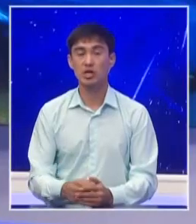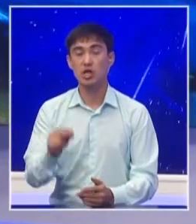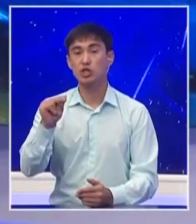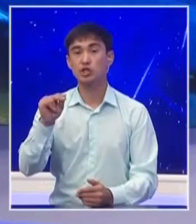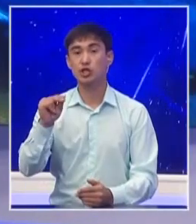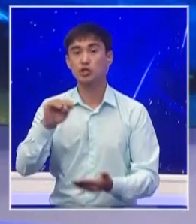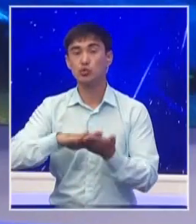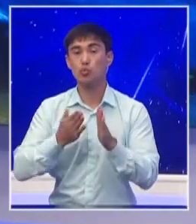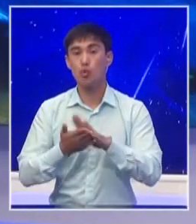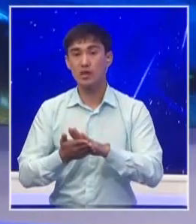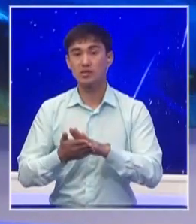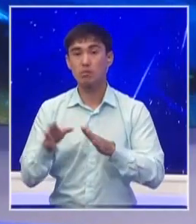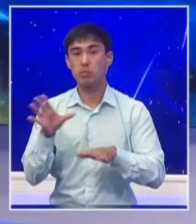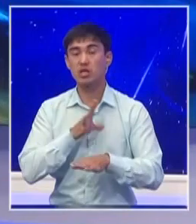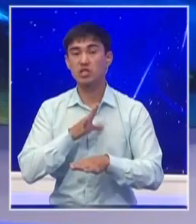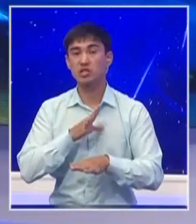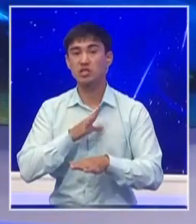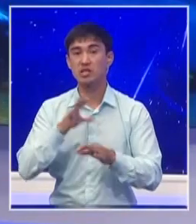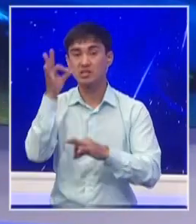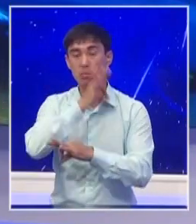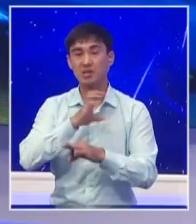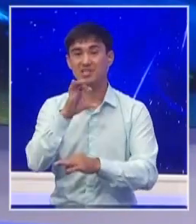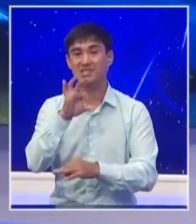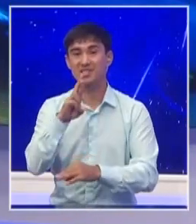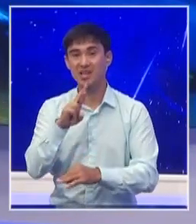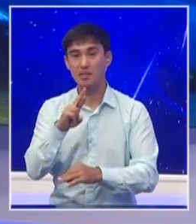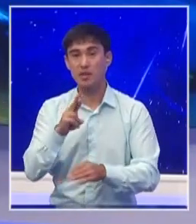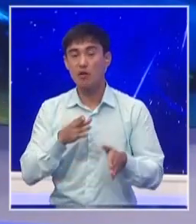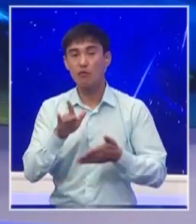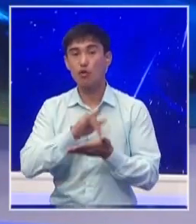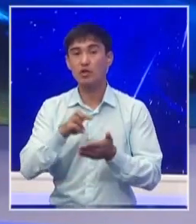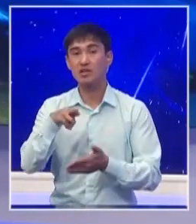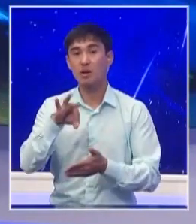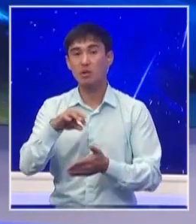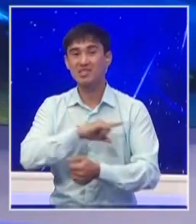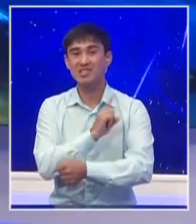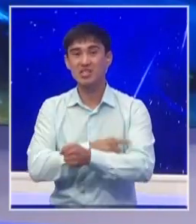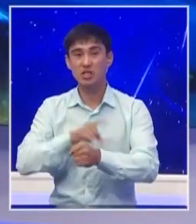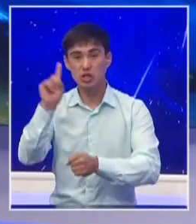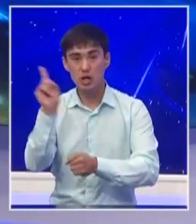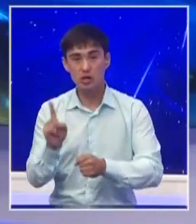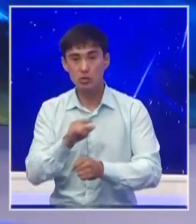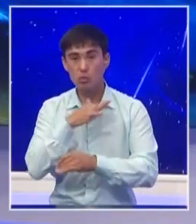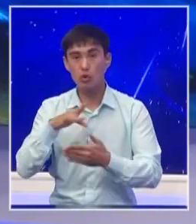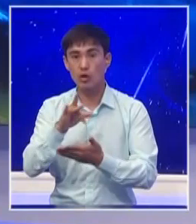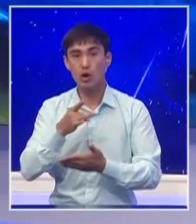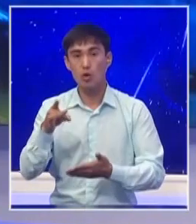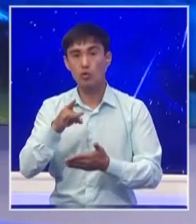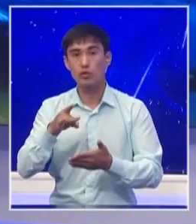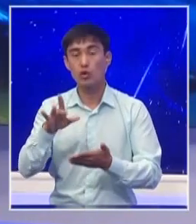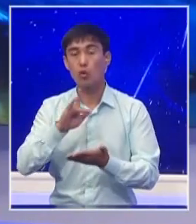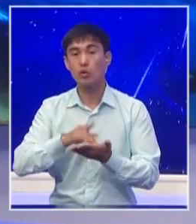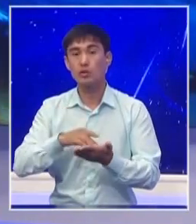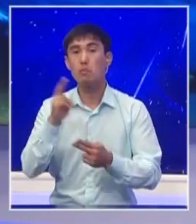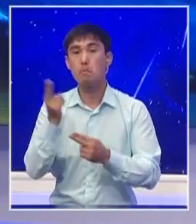Чрезвычайная ситуация произошла на западе Сицилии. В городе Трапани в результате сильнейшей грозы многие районы города оказались без электричества,